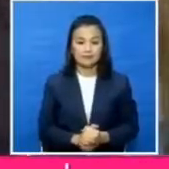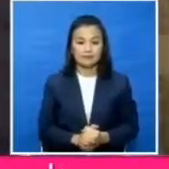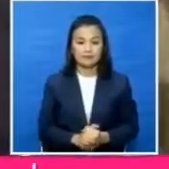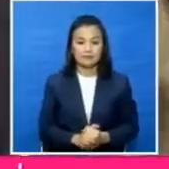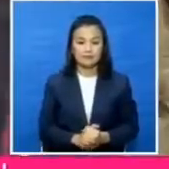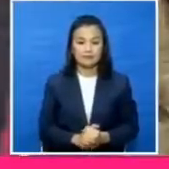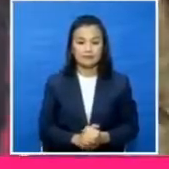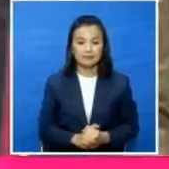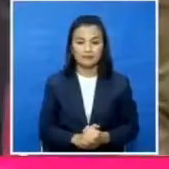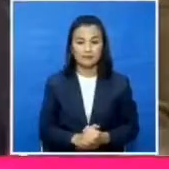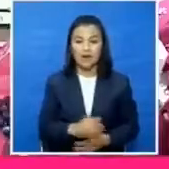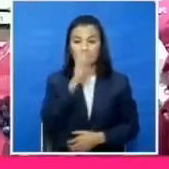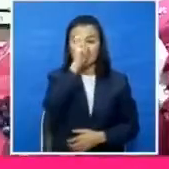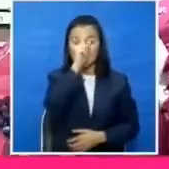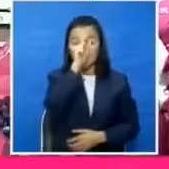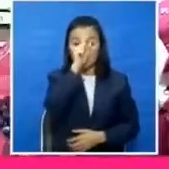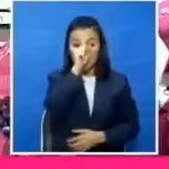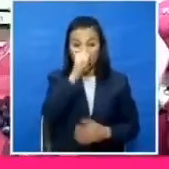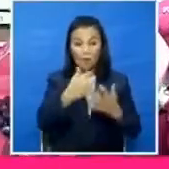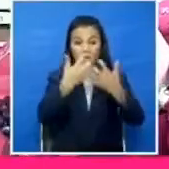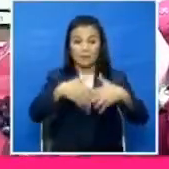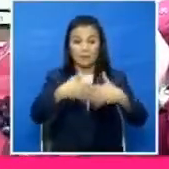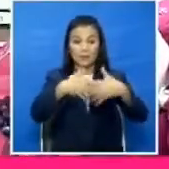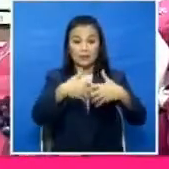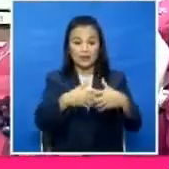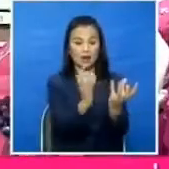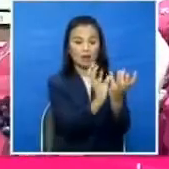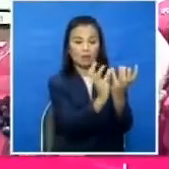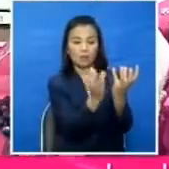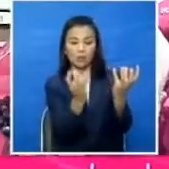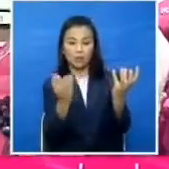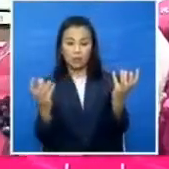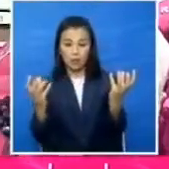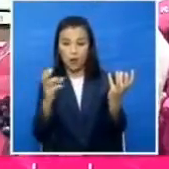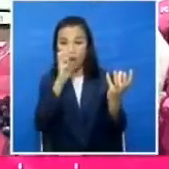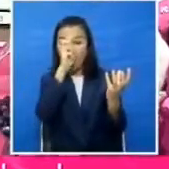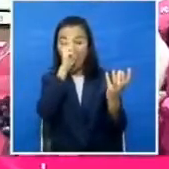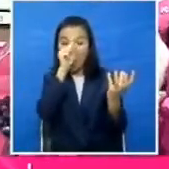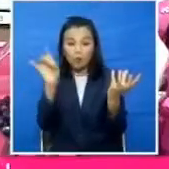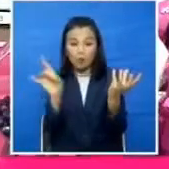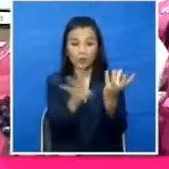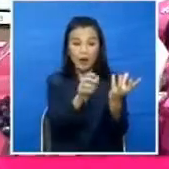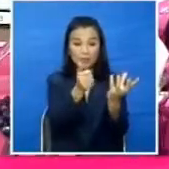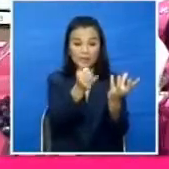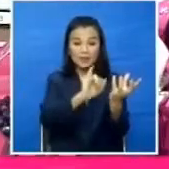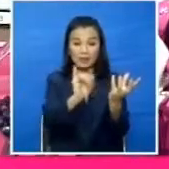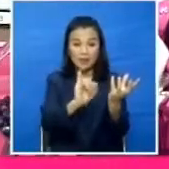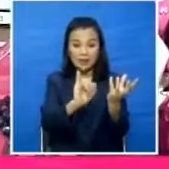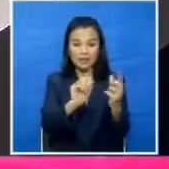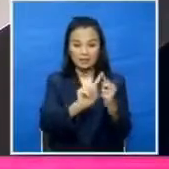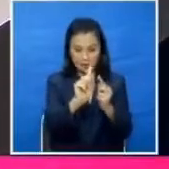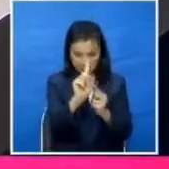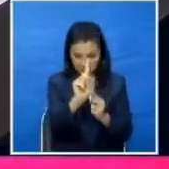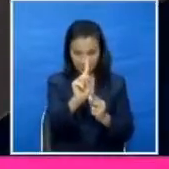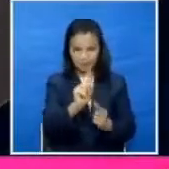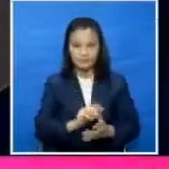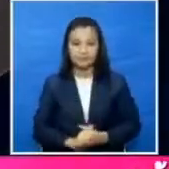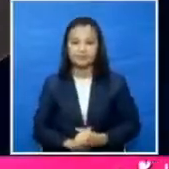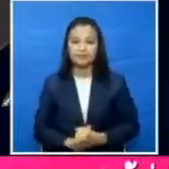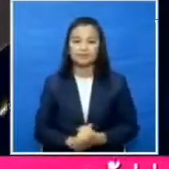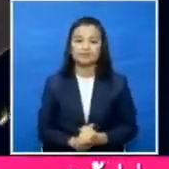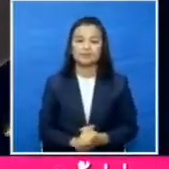โดยจะทำการทดลองเครื่องออกรางวัลไฟฟ้าอัตโนมัติเพื่อทดสอบประสิทธิภาพการทำงาน1ครั้งค่ะ